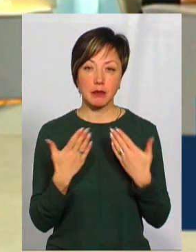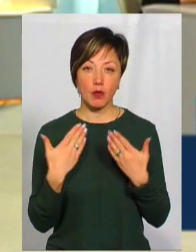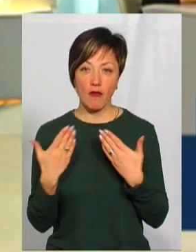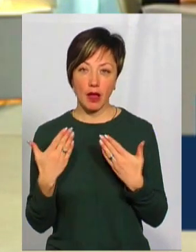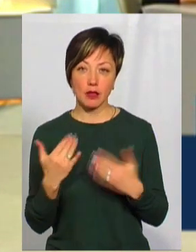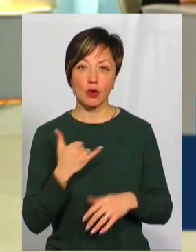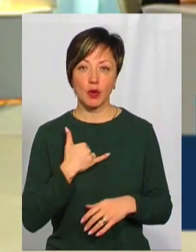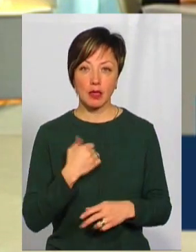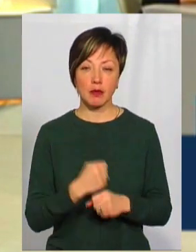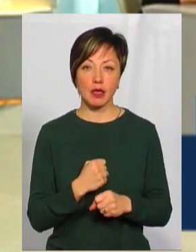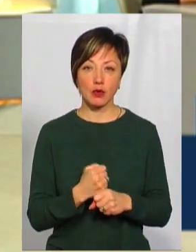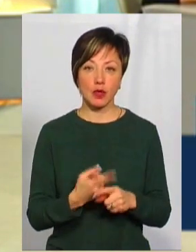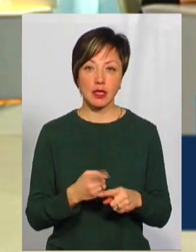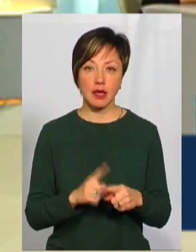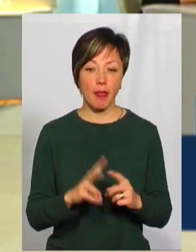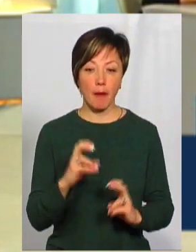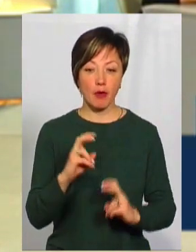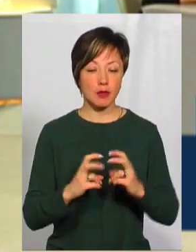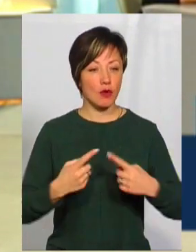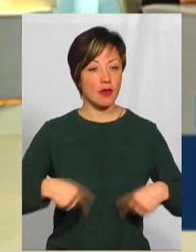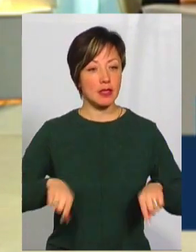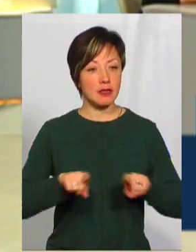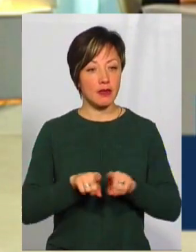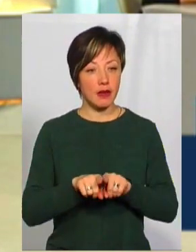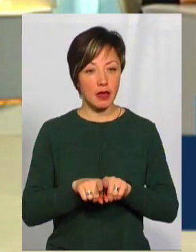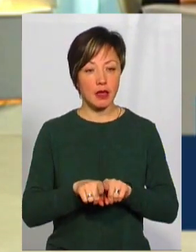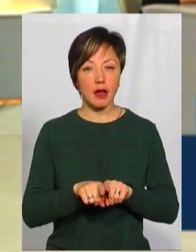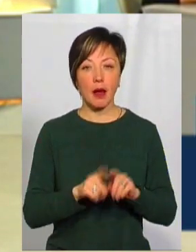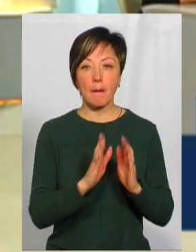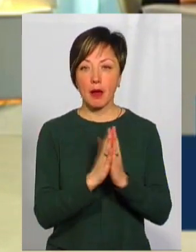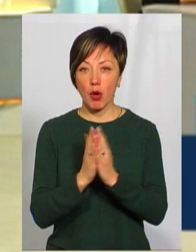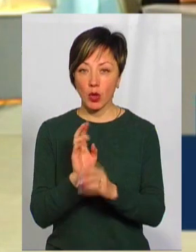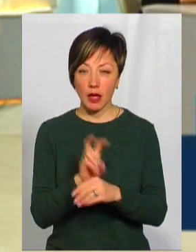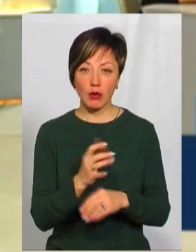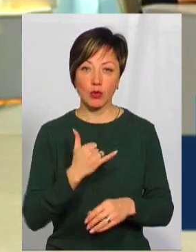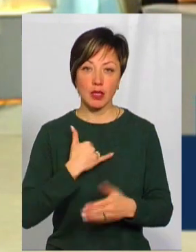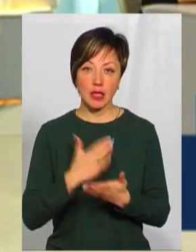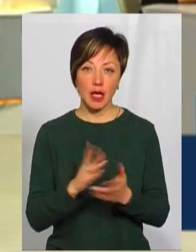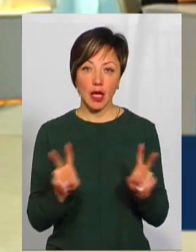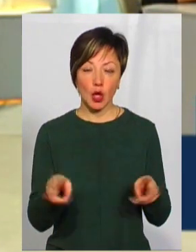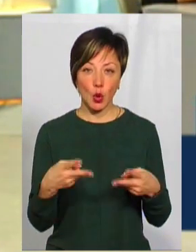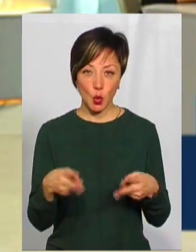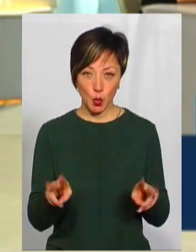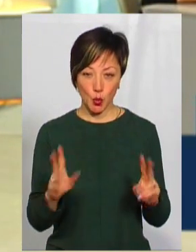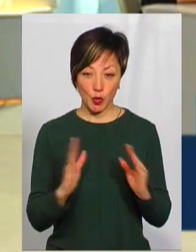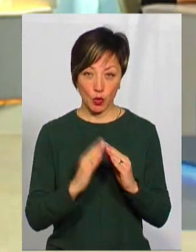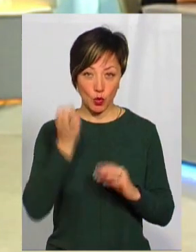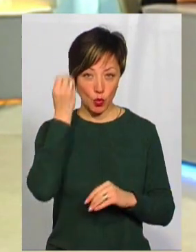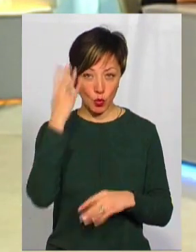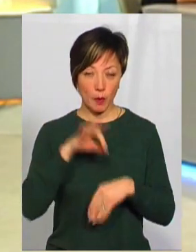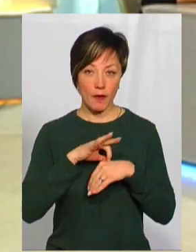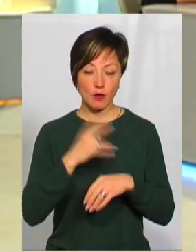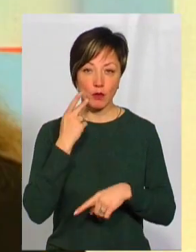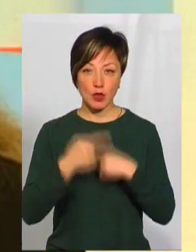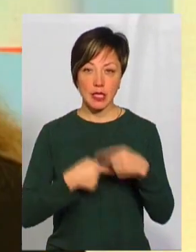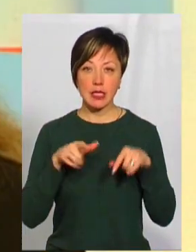спілкуватися. І в нас працює, що ця непромислова сфера досить того, що в бібліотеку можуть піти, то в нас є клуб, де проводяться